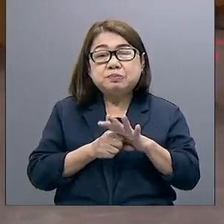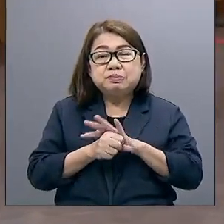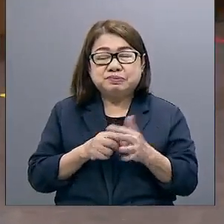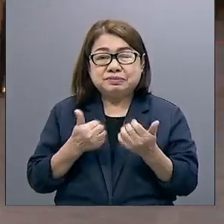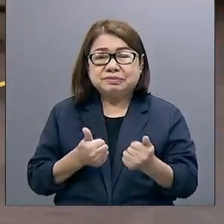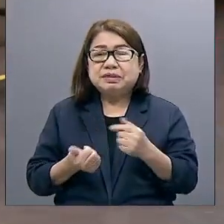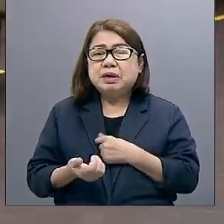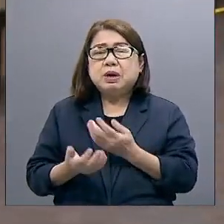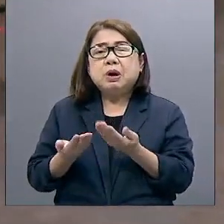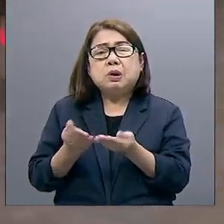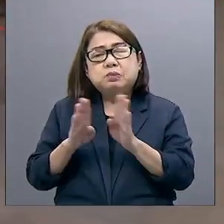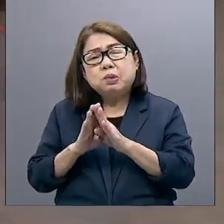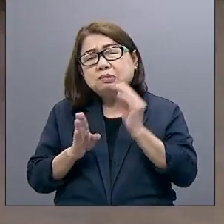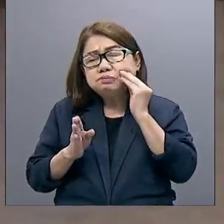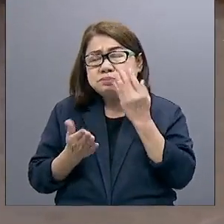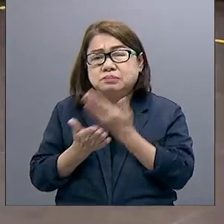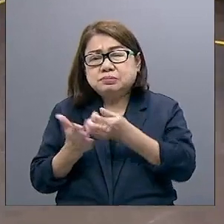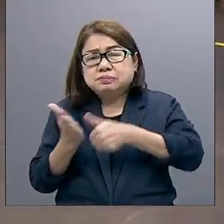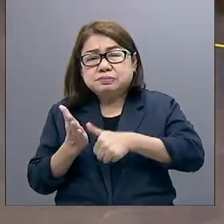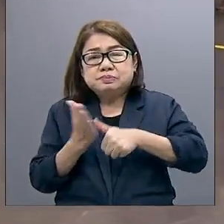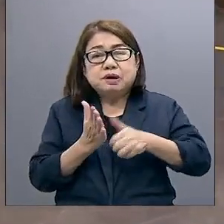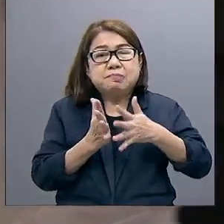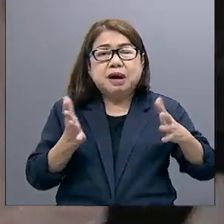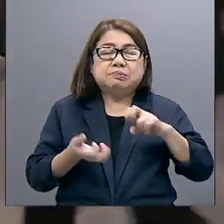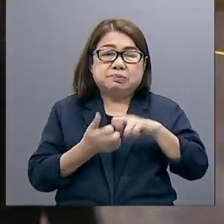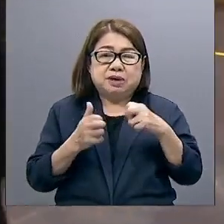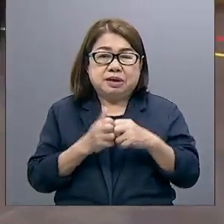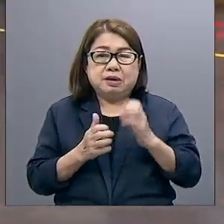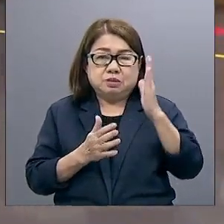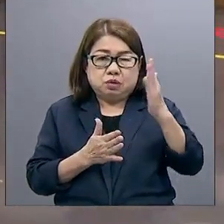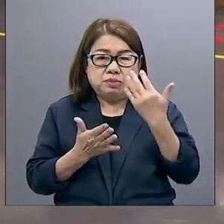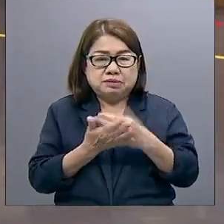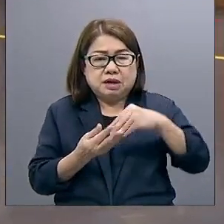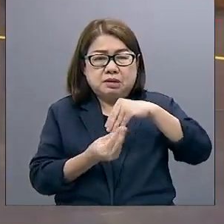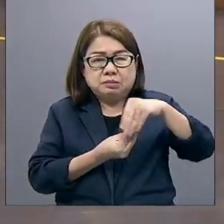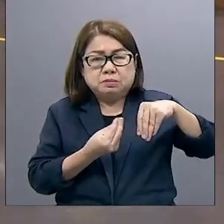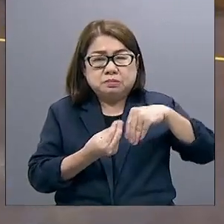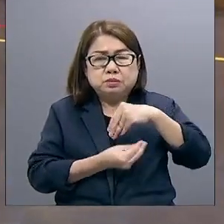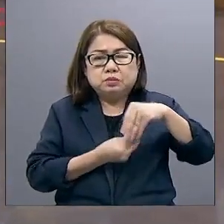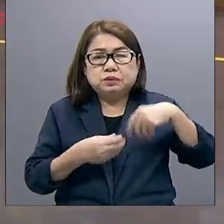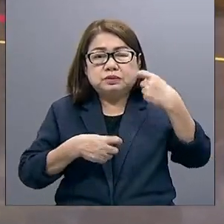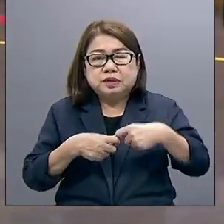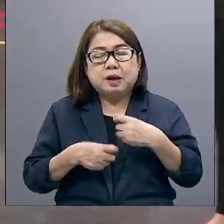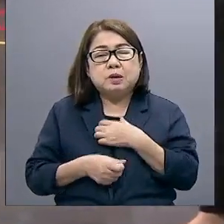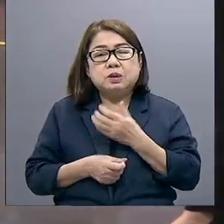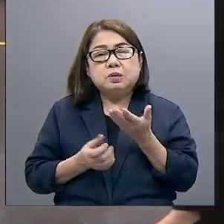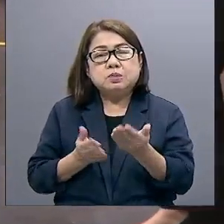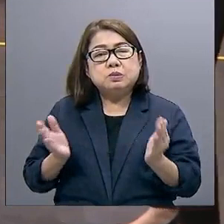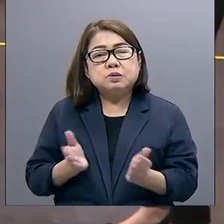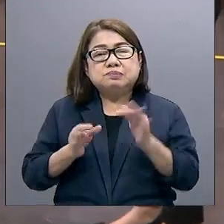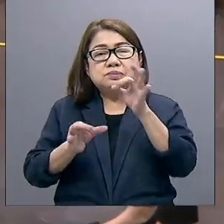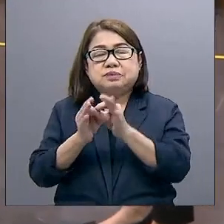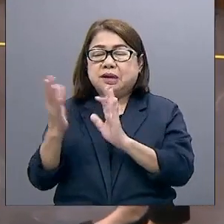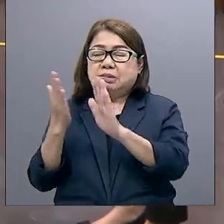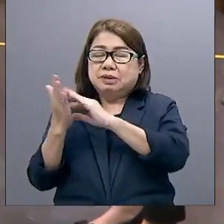ยังทรงตัวระดับสูงเช่นนี้ส่งผลกระทบต่อการเติบโตทางเศรษฐกิจในระยะต่อไปจึงสนับสนุนให้ธนาคารแห่งประเทศไทยดำเนิน